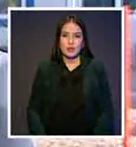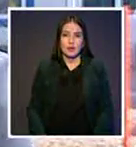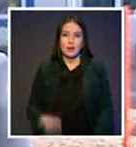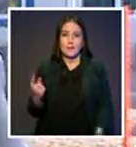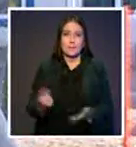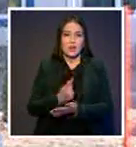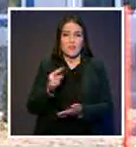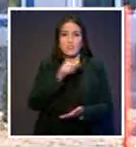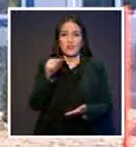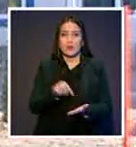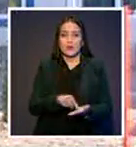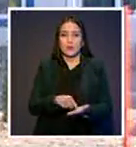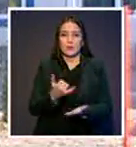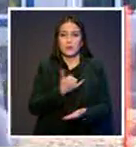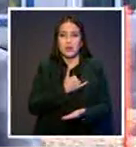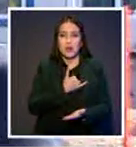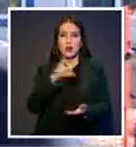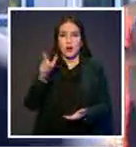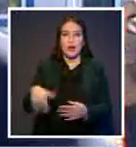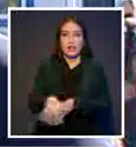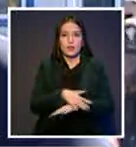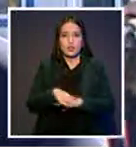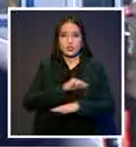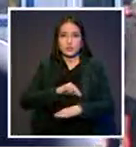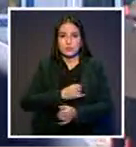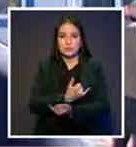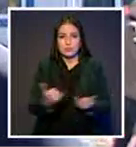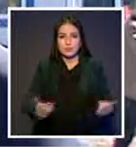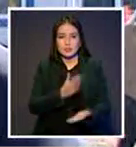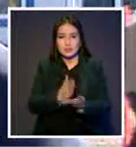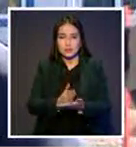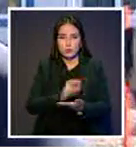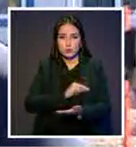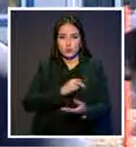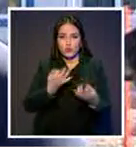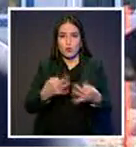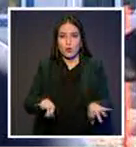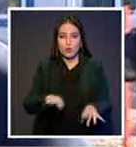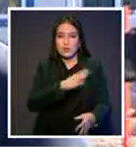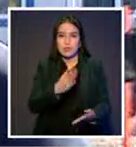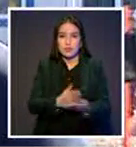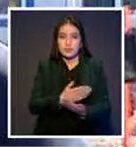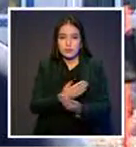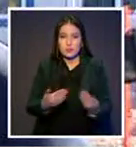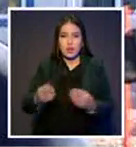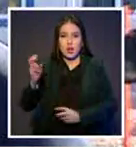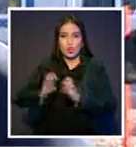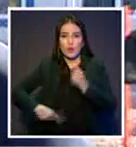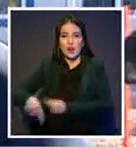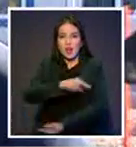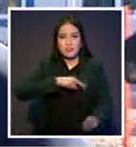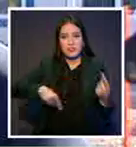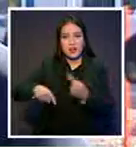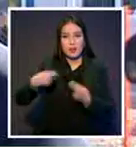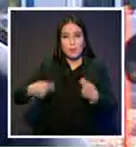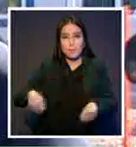біздегі халыққа жұмыс беріп отырмыз. Жұмыс беру мүмкіндігі сонымен тауар айналымы күшейіп отыр. Бұның